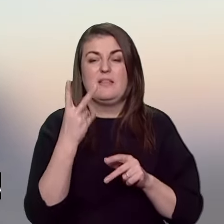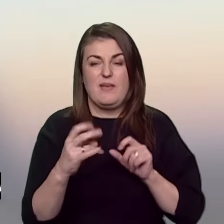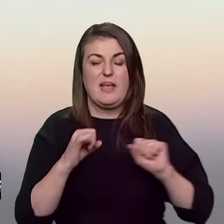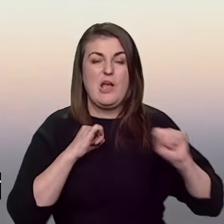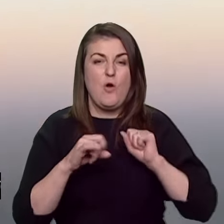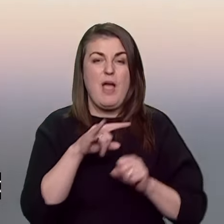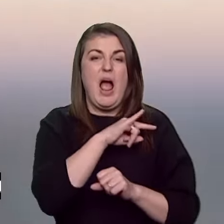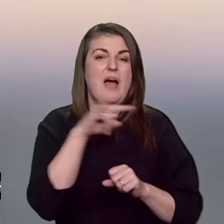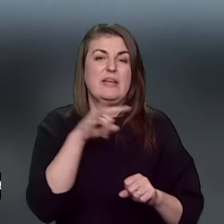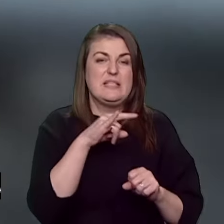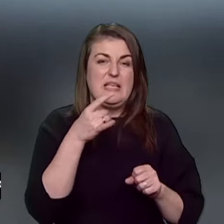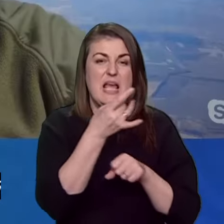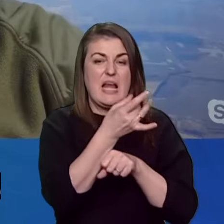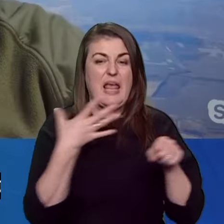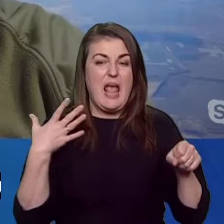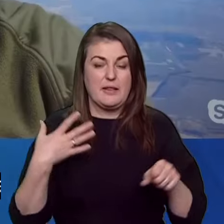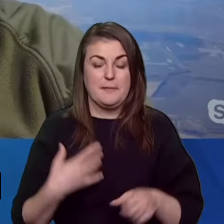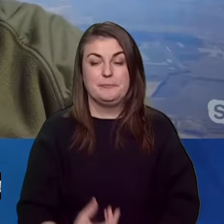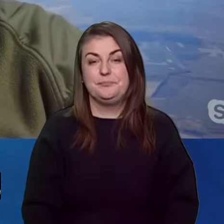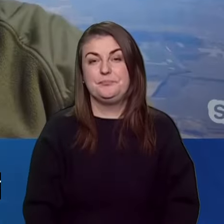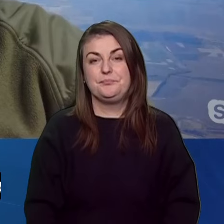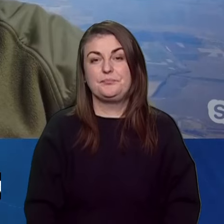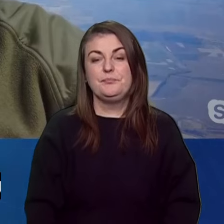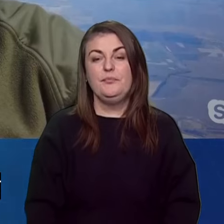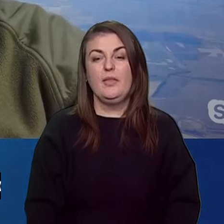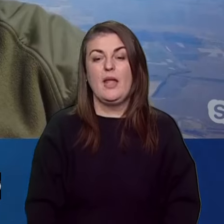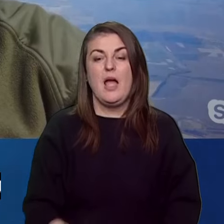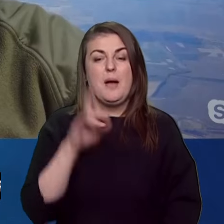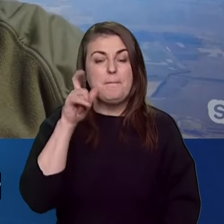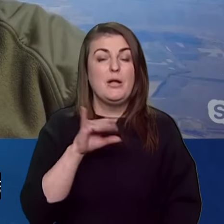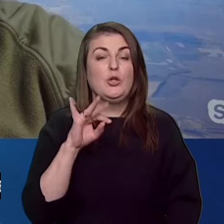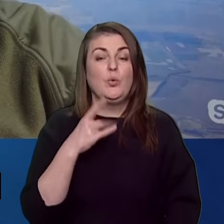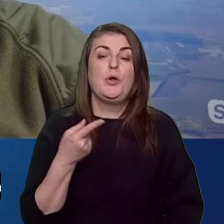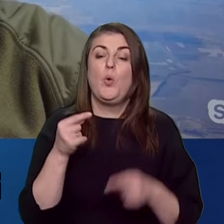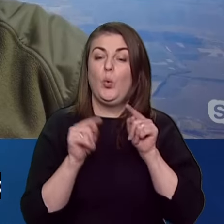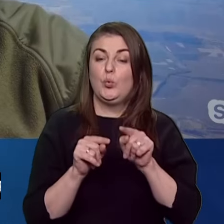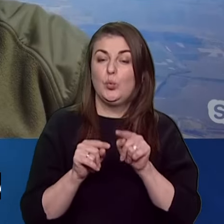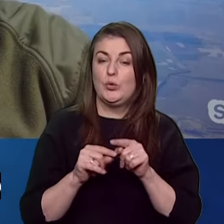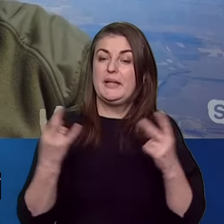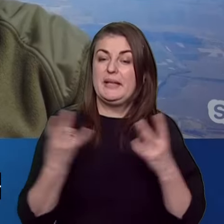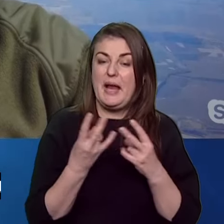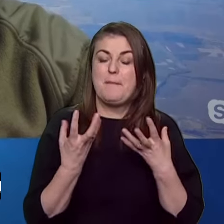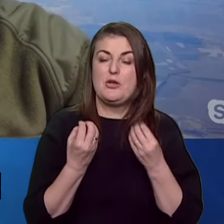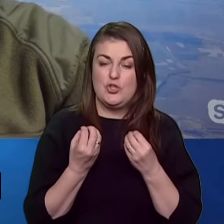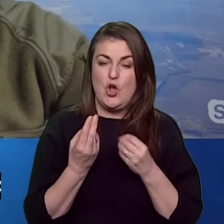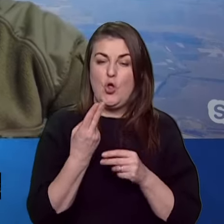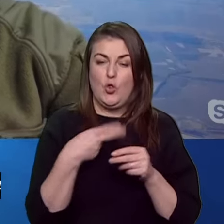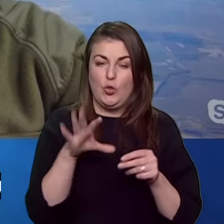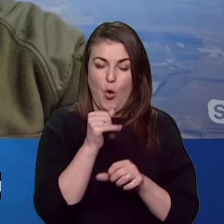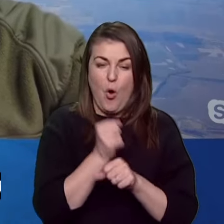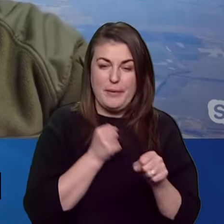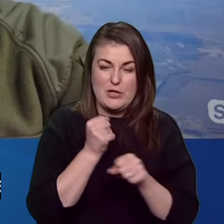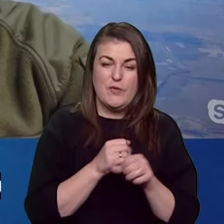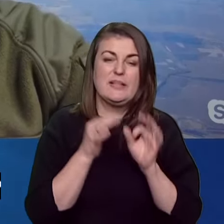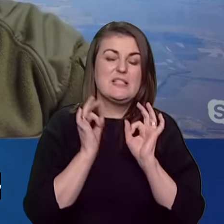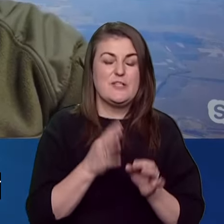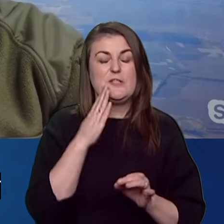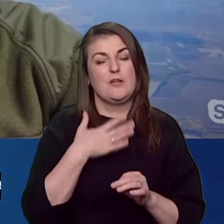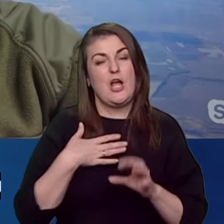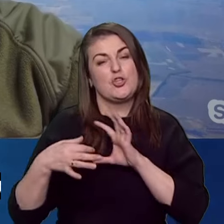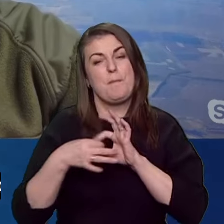керовані авіаційні ракети. Пане Юрію, отут треба ще доопрацьовувати, звісно, і